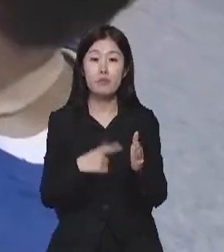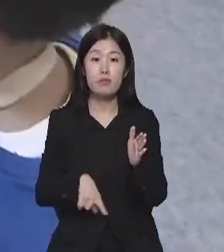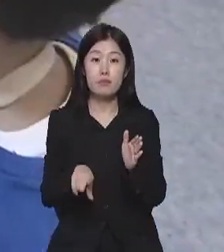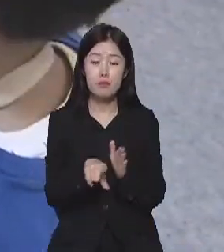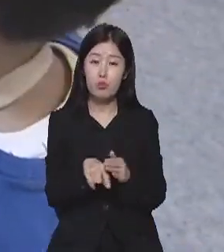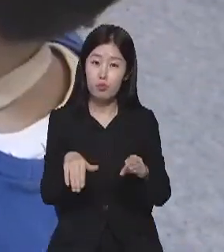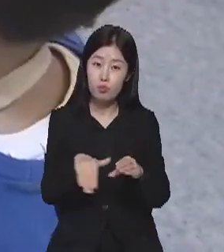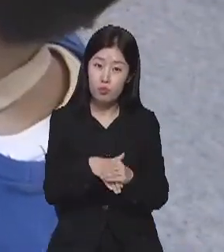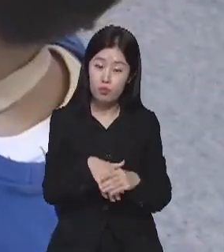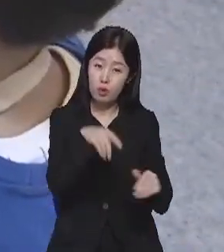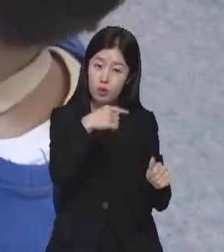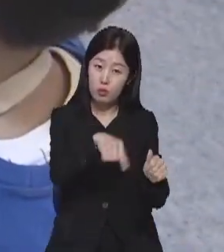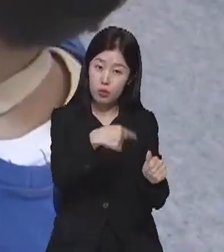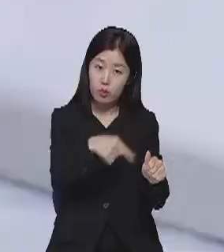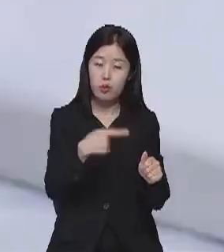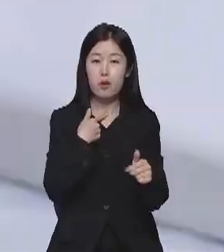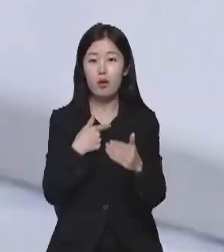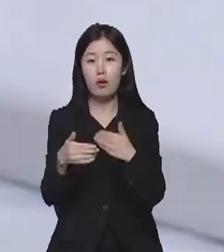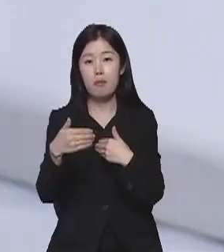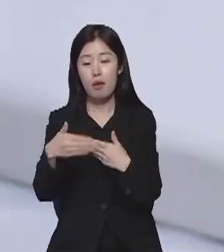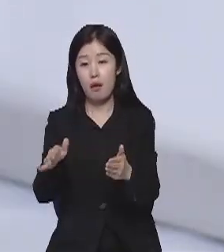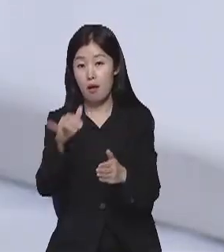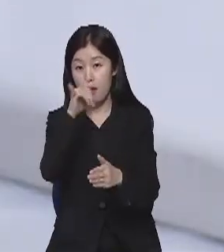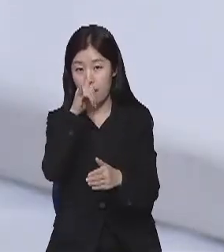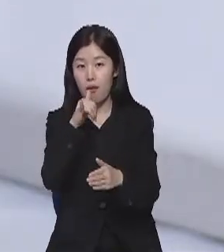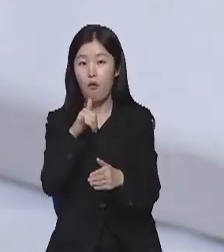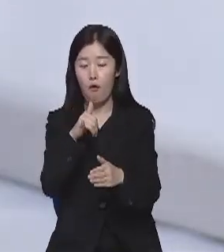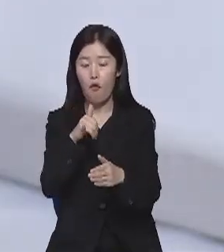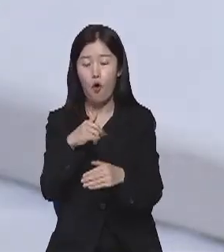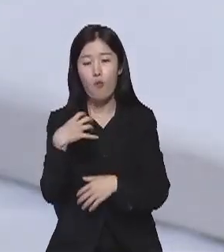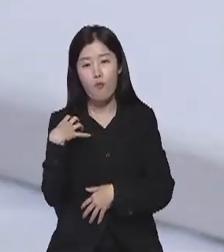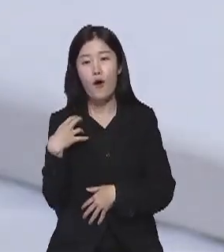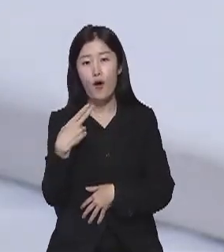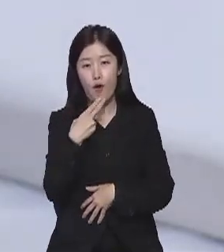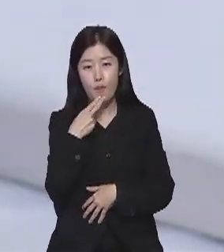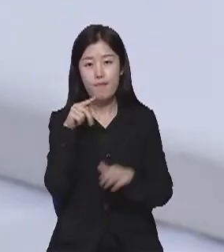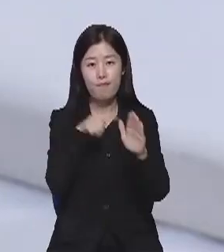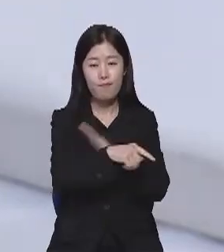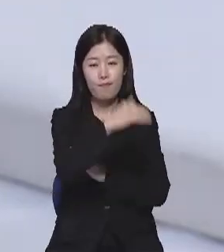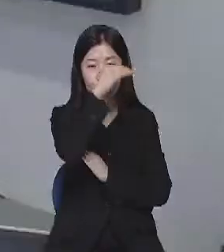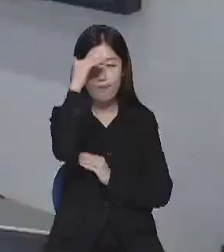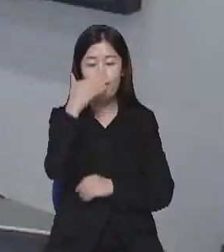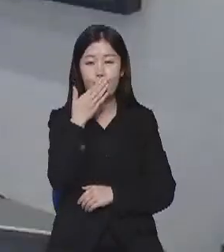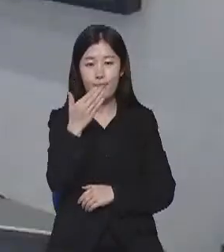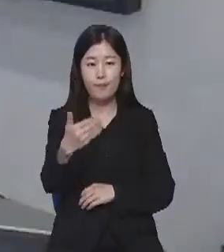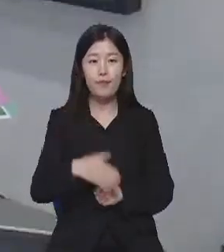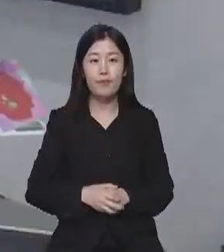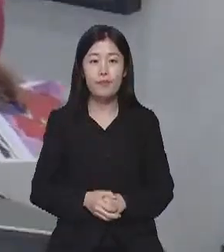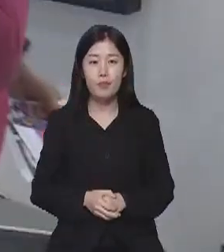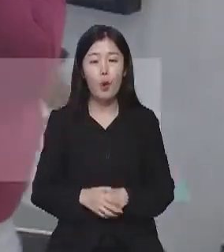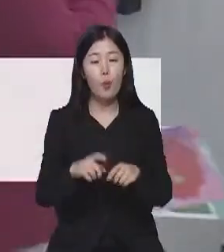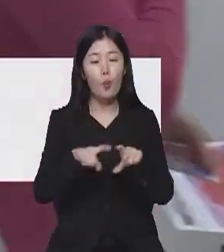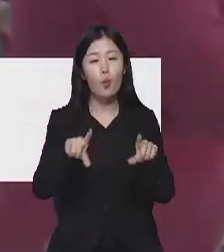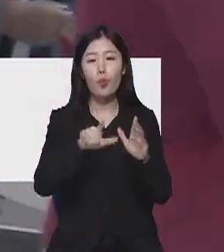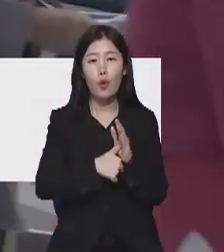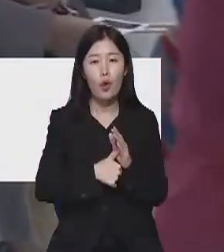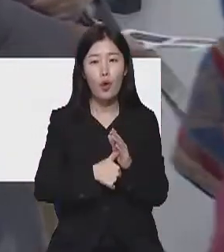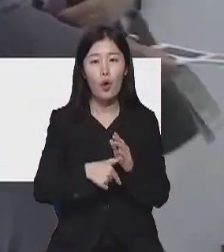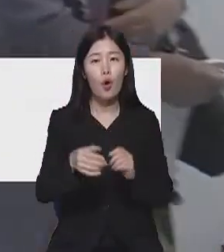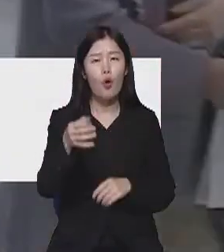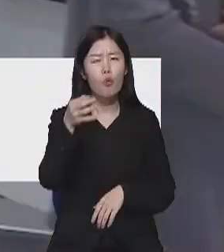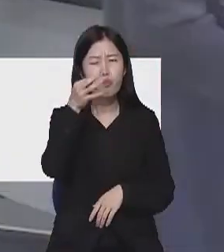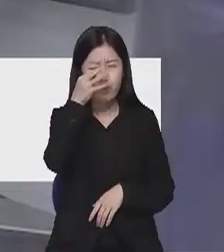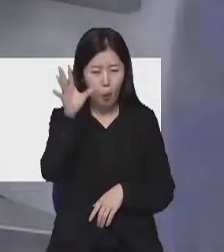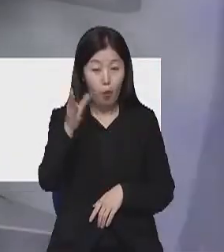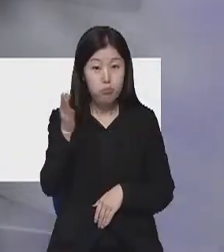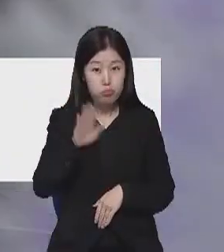클래스와 체험 부수도 마련돼 누구나 부담없이 즐길 수 있습니다 평소에 볼 수 없는 그런 작품들을 많이 볼